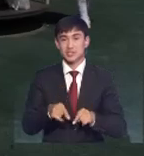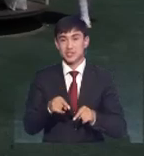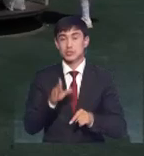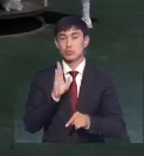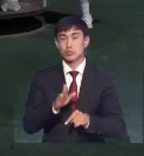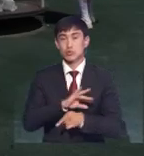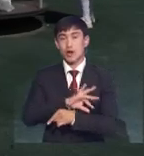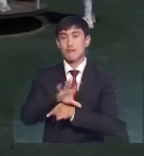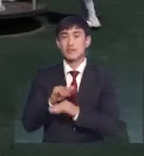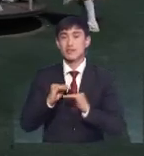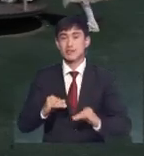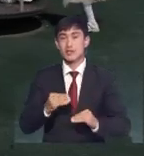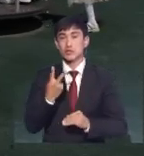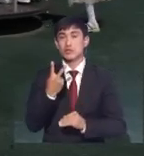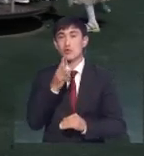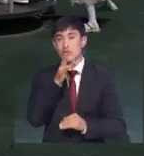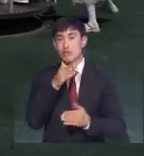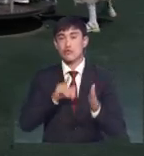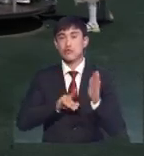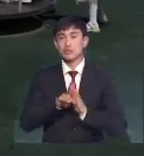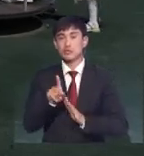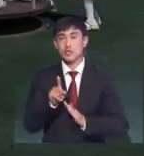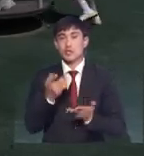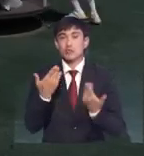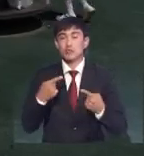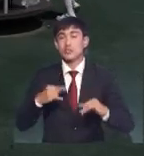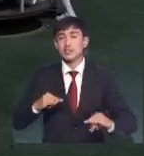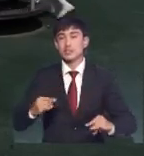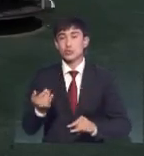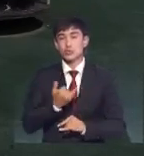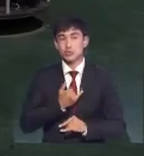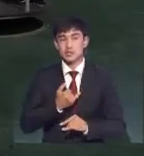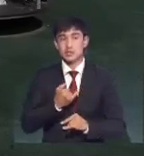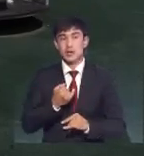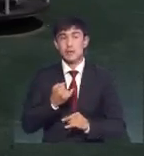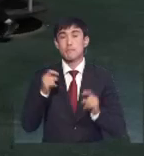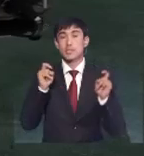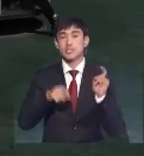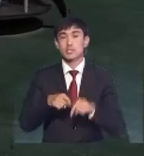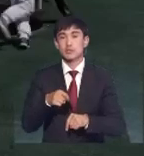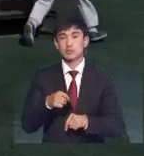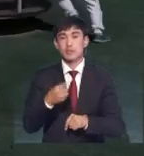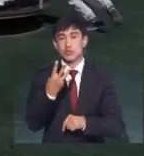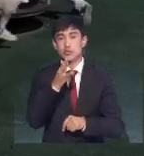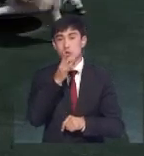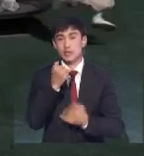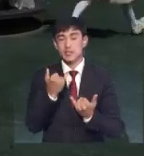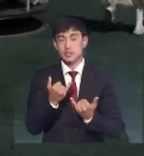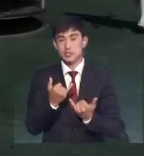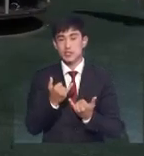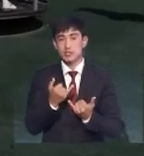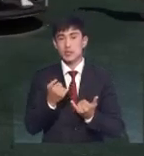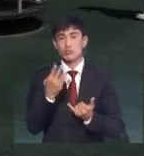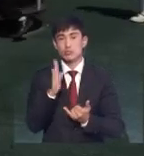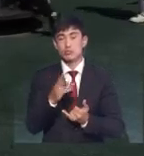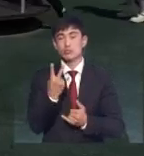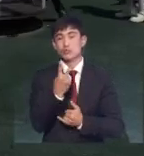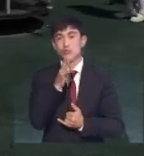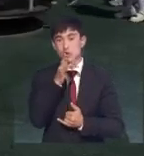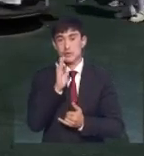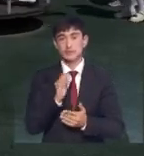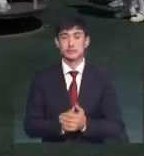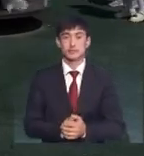будет охват детей с 2-летнего возраста. Если в других садиках у нас посещают дети с 3-летнего возраста, то здесь этот